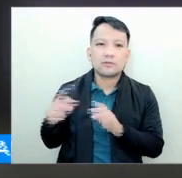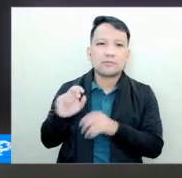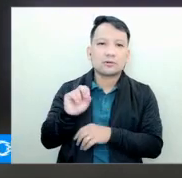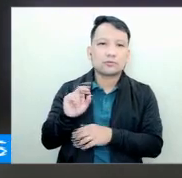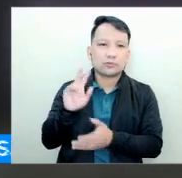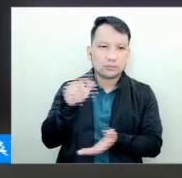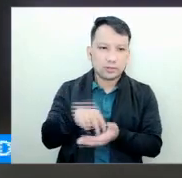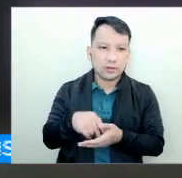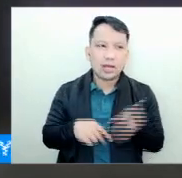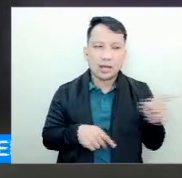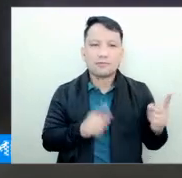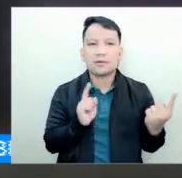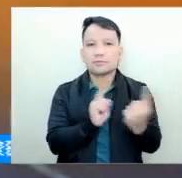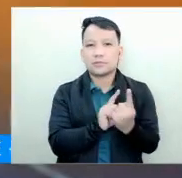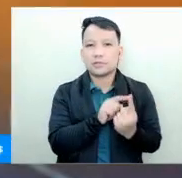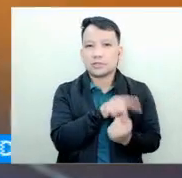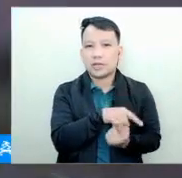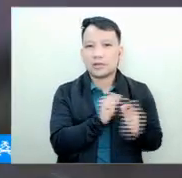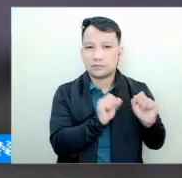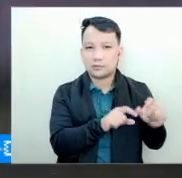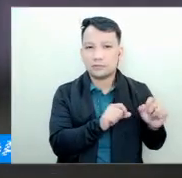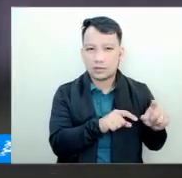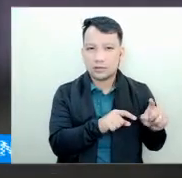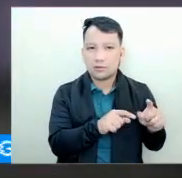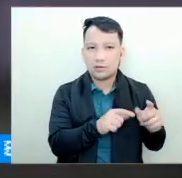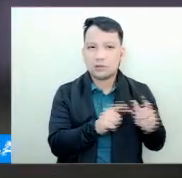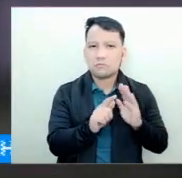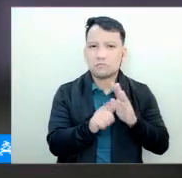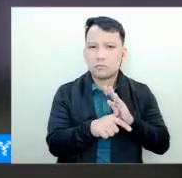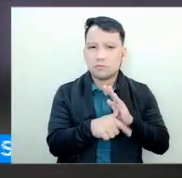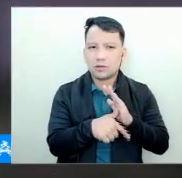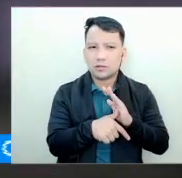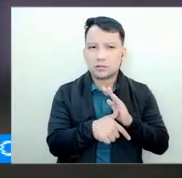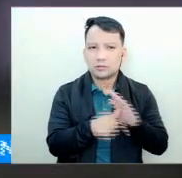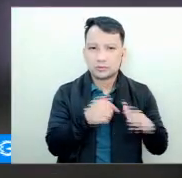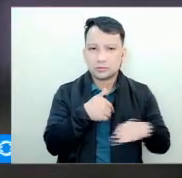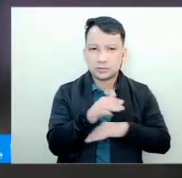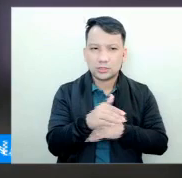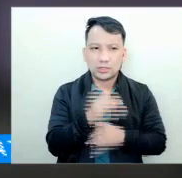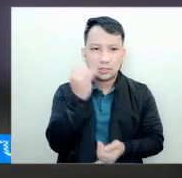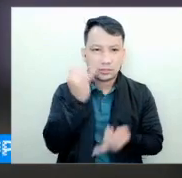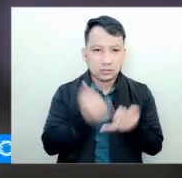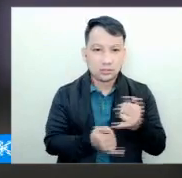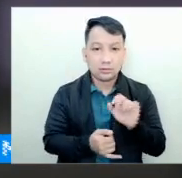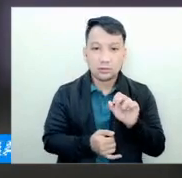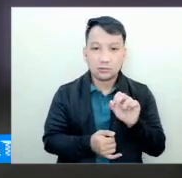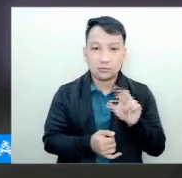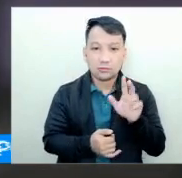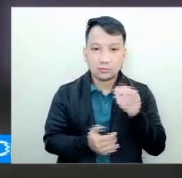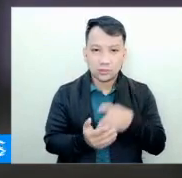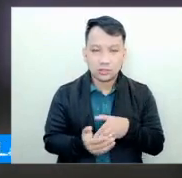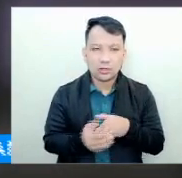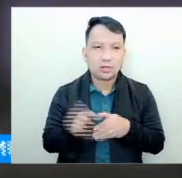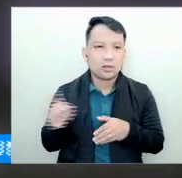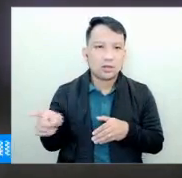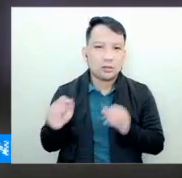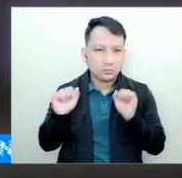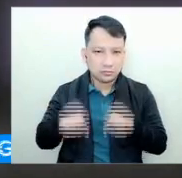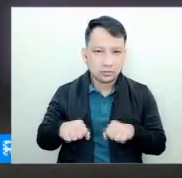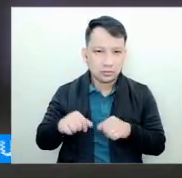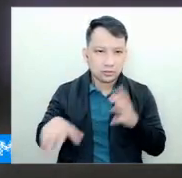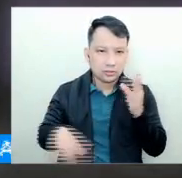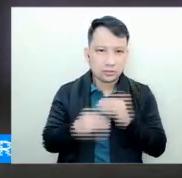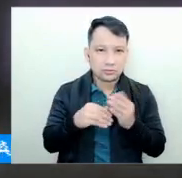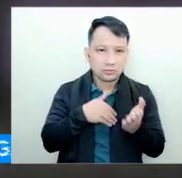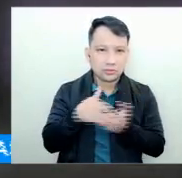kung kakilala ng seller. Maya-maya, nagbaba na ng last price sa 12,000 pesos ang seller, sabay send ng